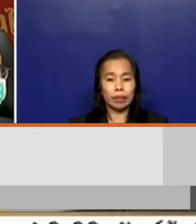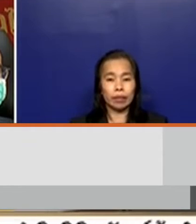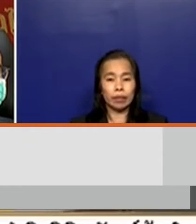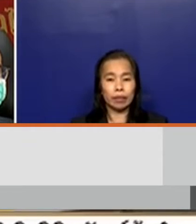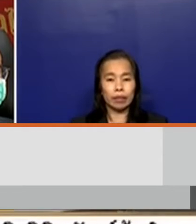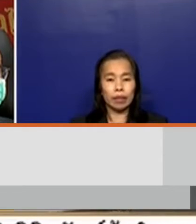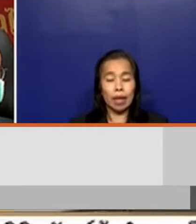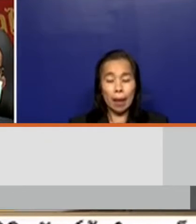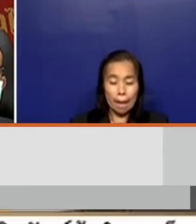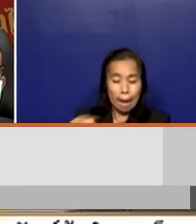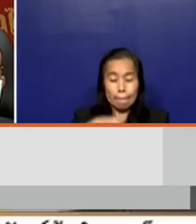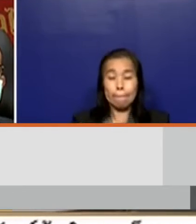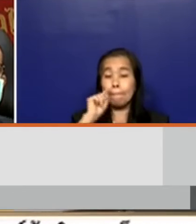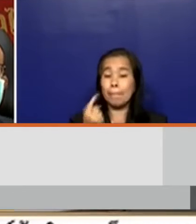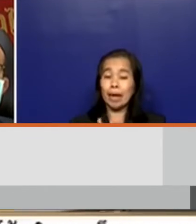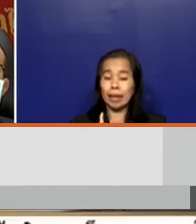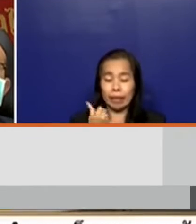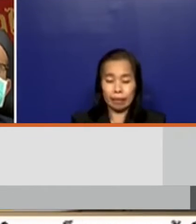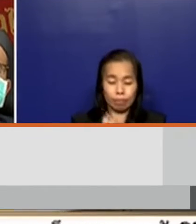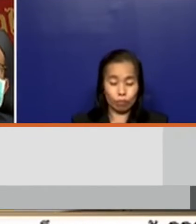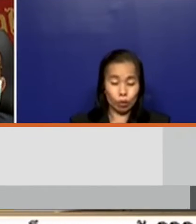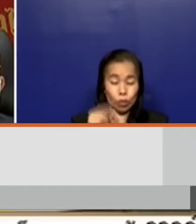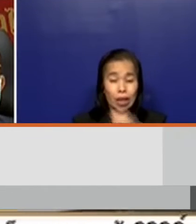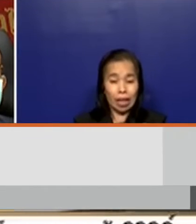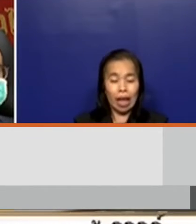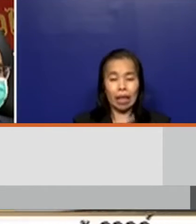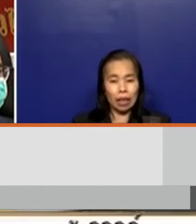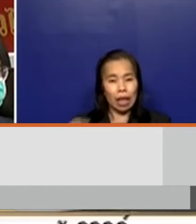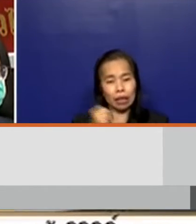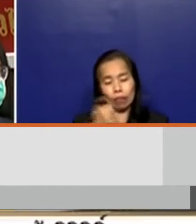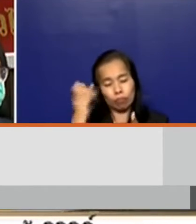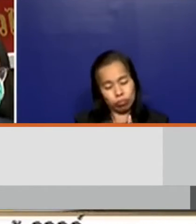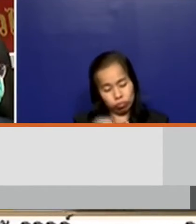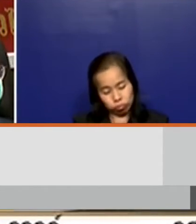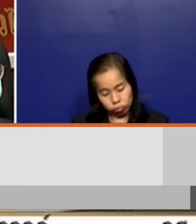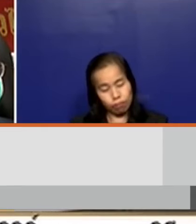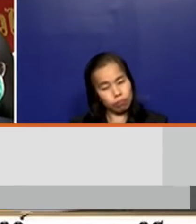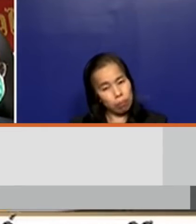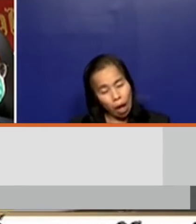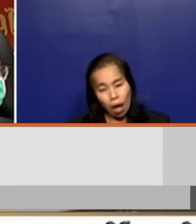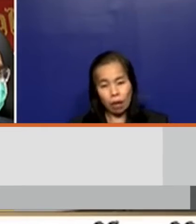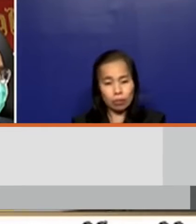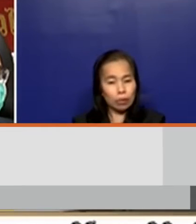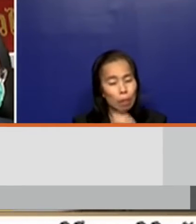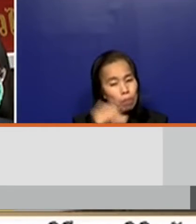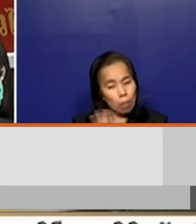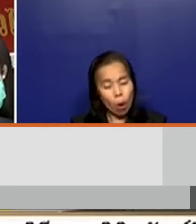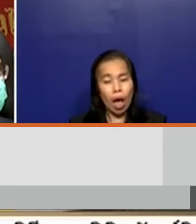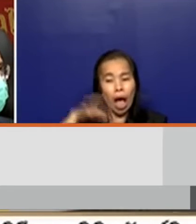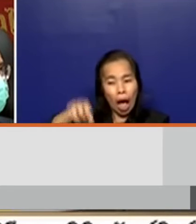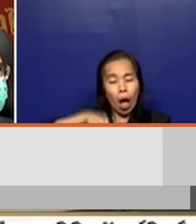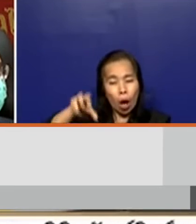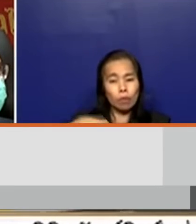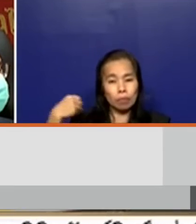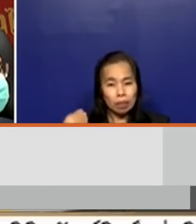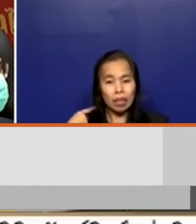ท่านเพิรตำแนะ แลทมนตีแ่งงานได้เพีงไมนานแตความผดท่าของท่ทปลอยใหแงงานขาดแขนเขาอยากจะนำเข้าแงงานมาดีๆ เป